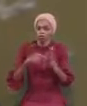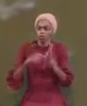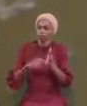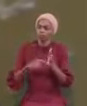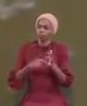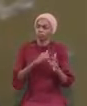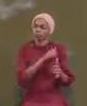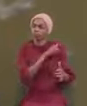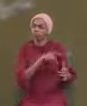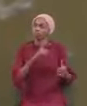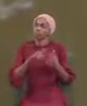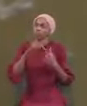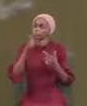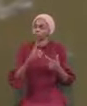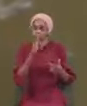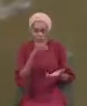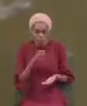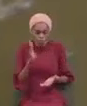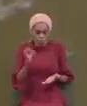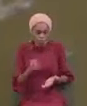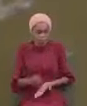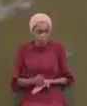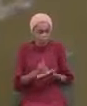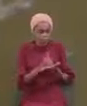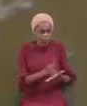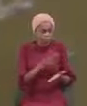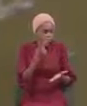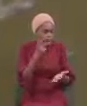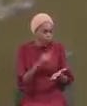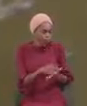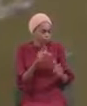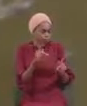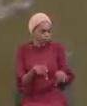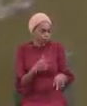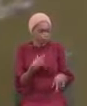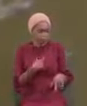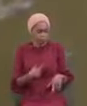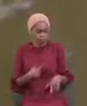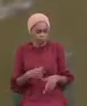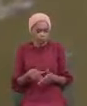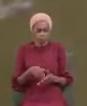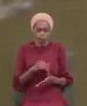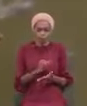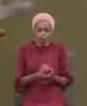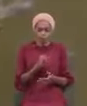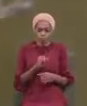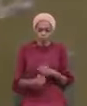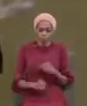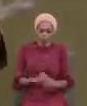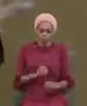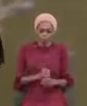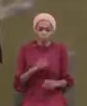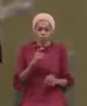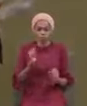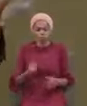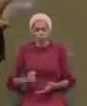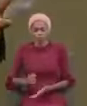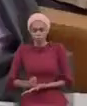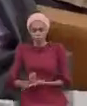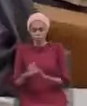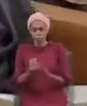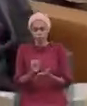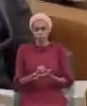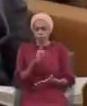et nous partageons certaines choses que nous avons ça c'est la meilleure façon que nous pouvons le faire